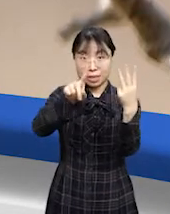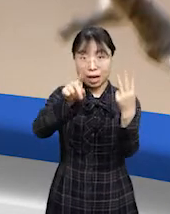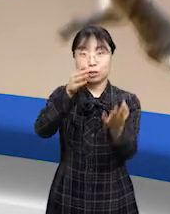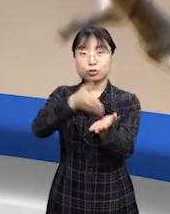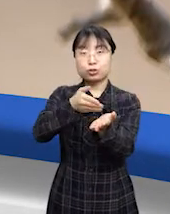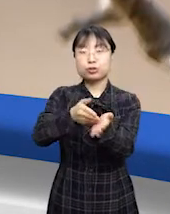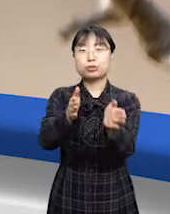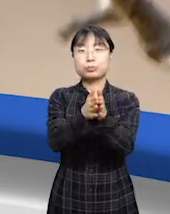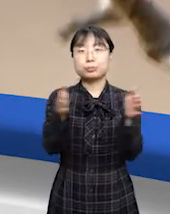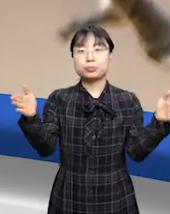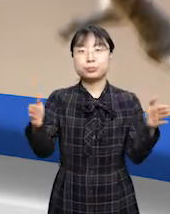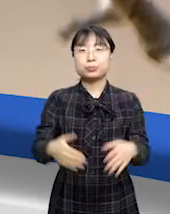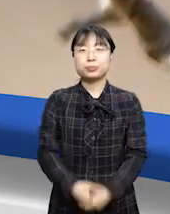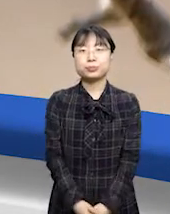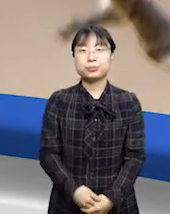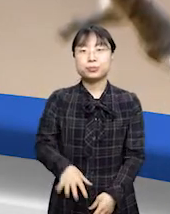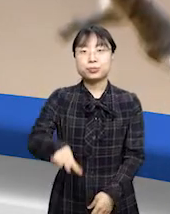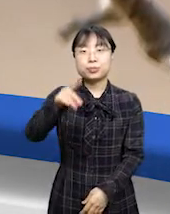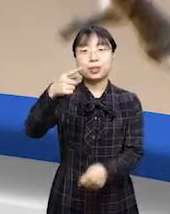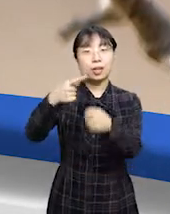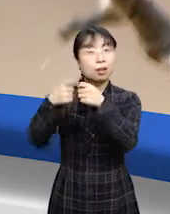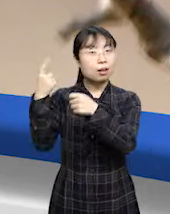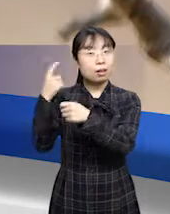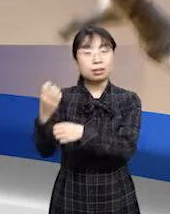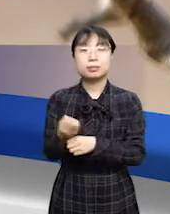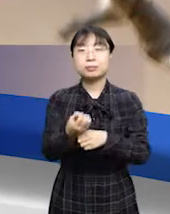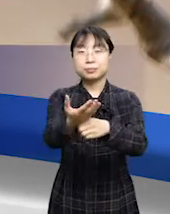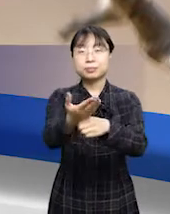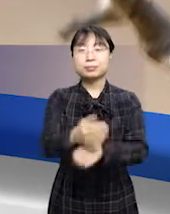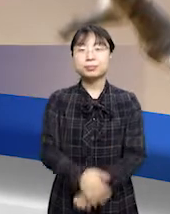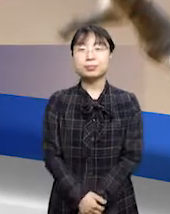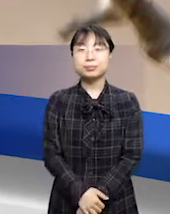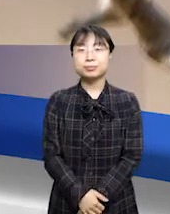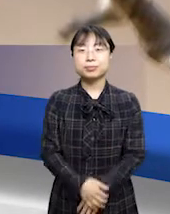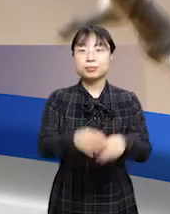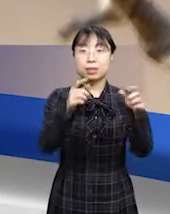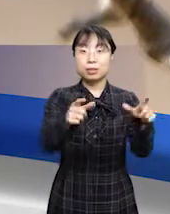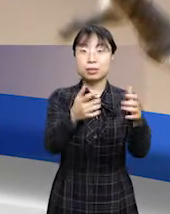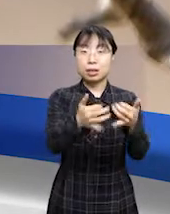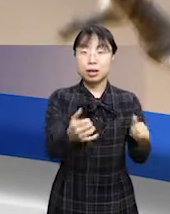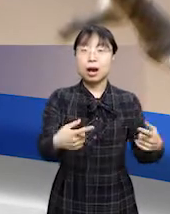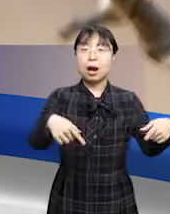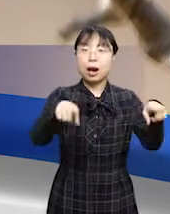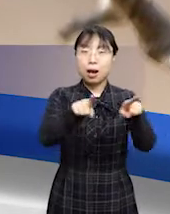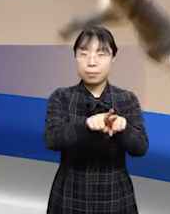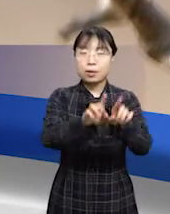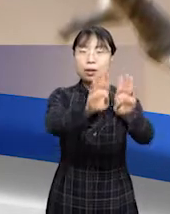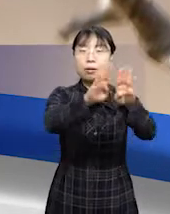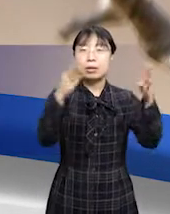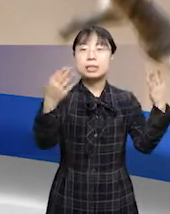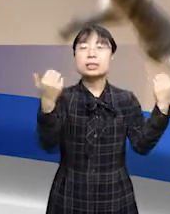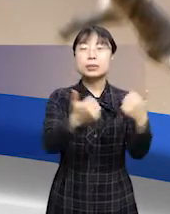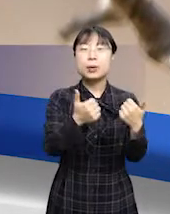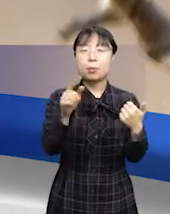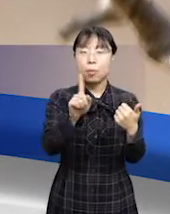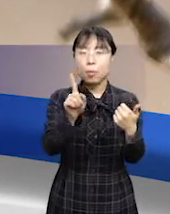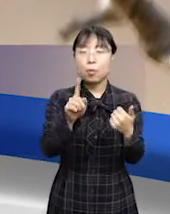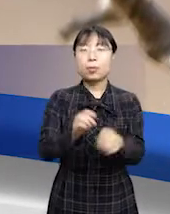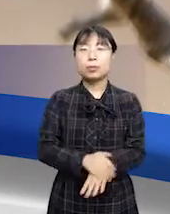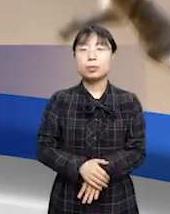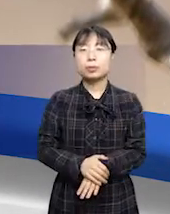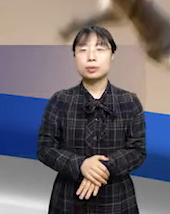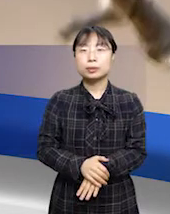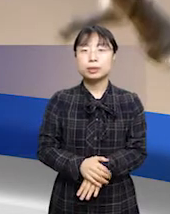뉴스를 전해드리겠습니다. 먼저 첫 소식입니다. 시민과 함께하는 열린의회 의왕시의회는 지난 3월